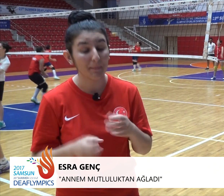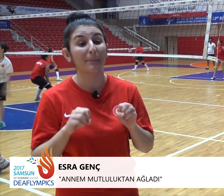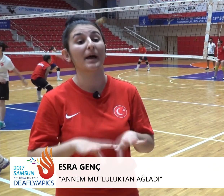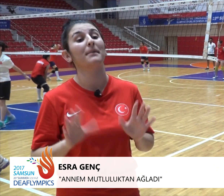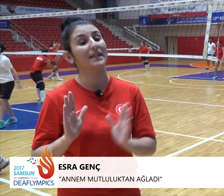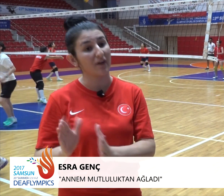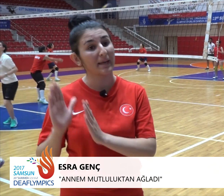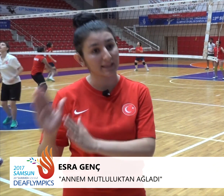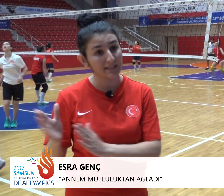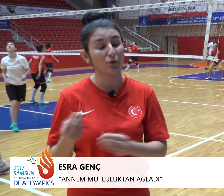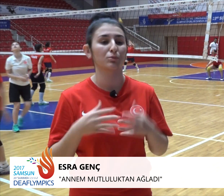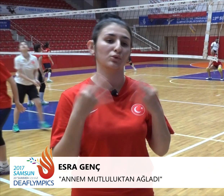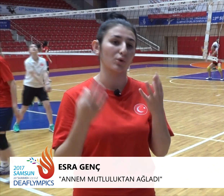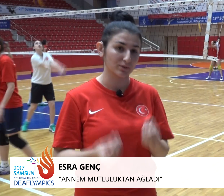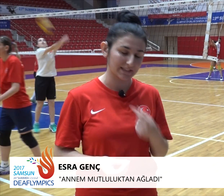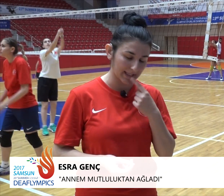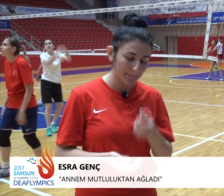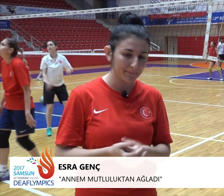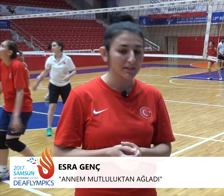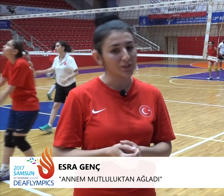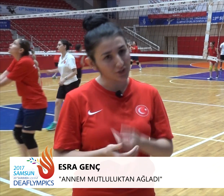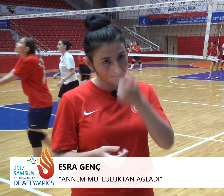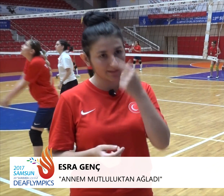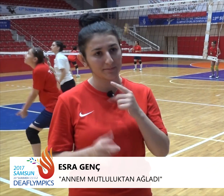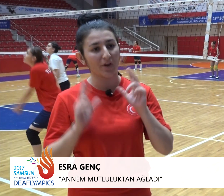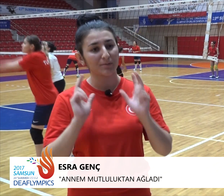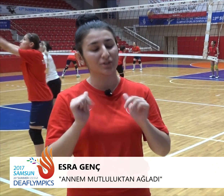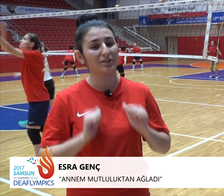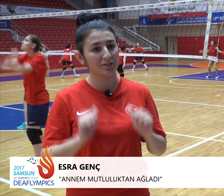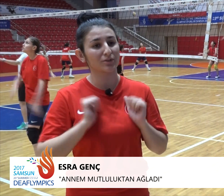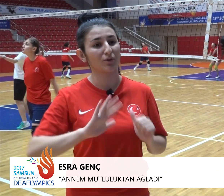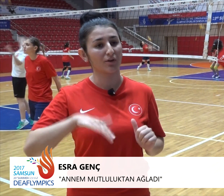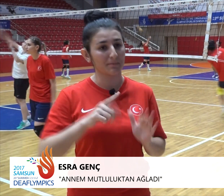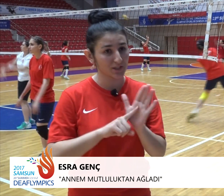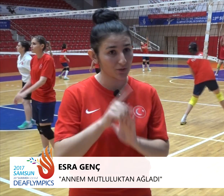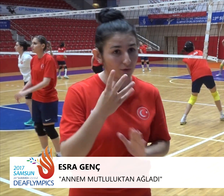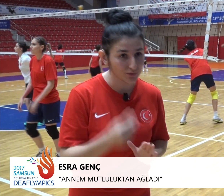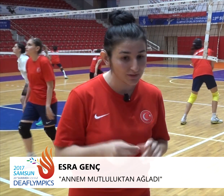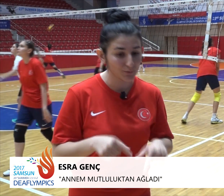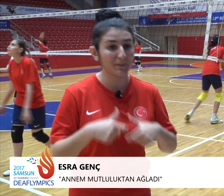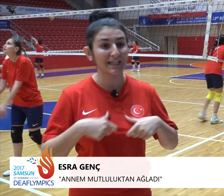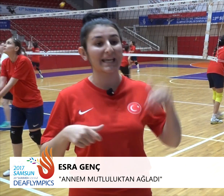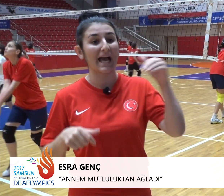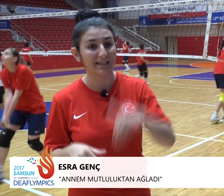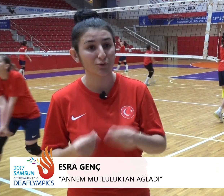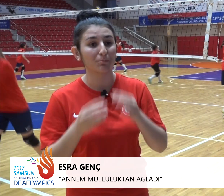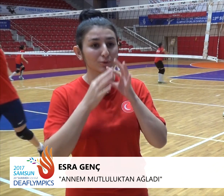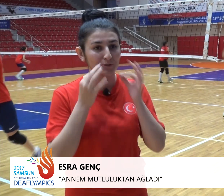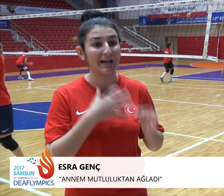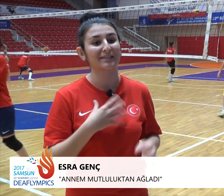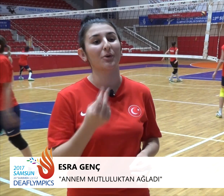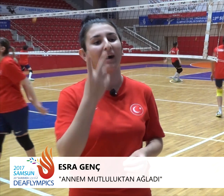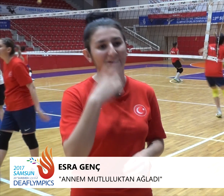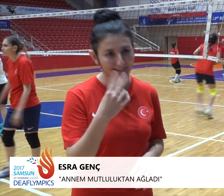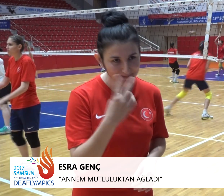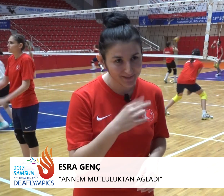zaman bana başarılı olursan çok sevinirim. Bırakma, devam et." demişti. Sonra ben de bırakmadım. Çok çalıştım. Şimdi milli takımdayım